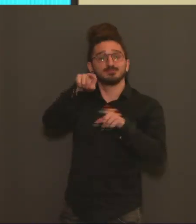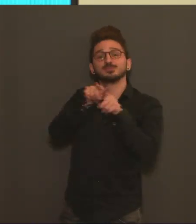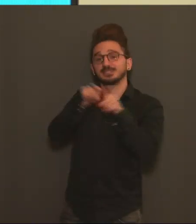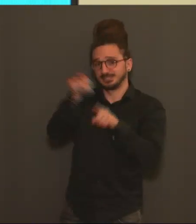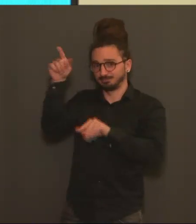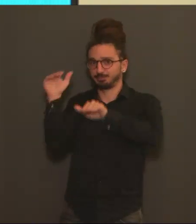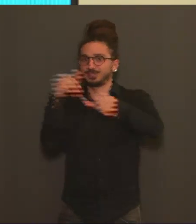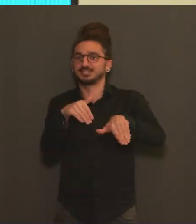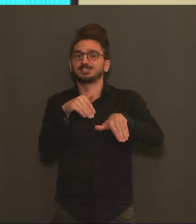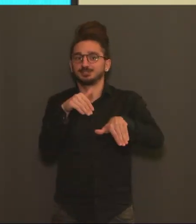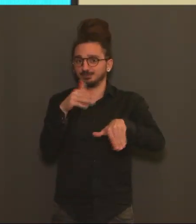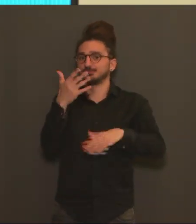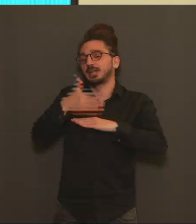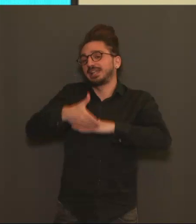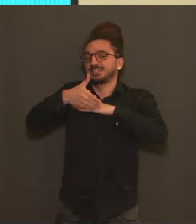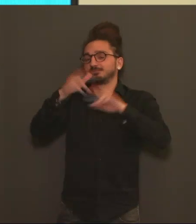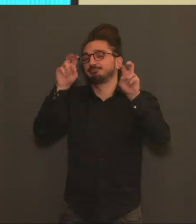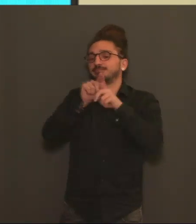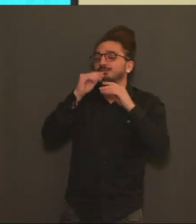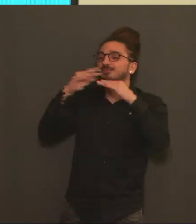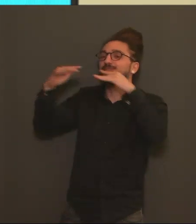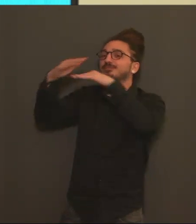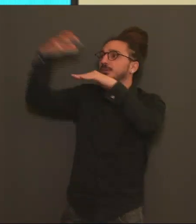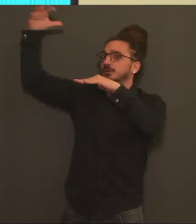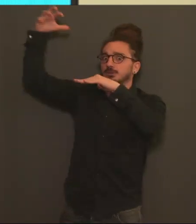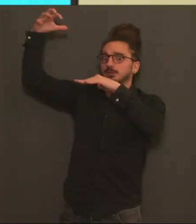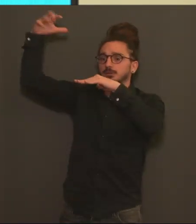se disperser plus rapidement.